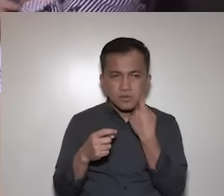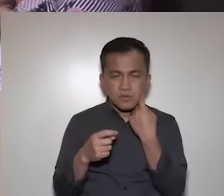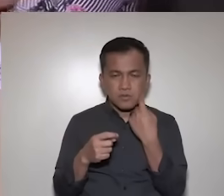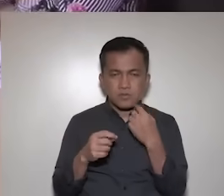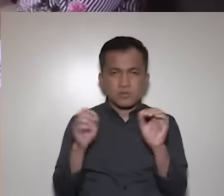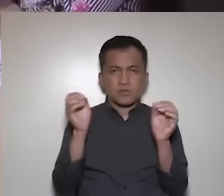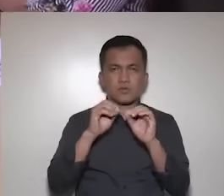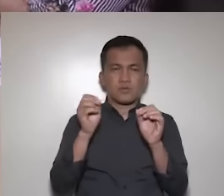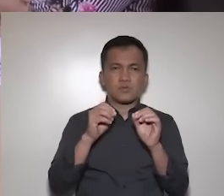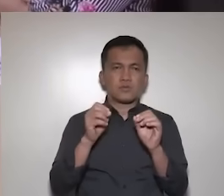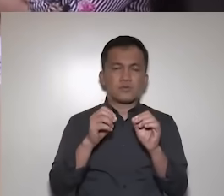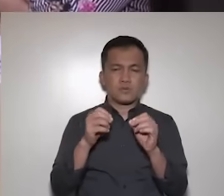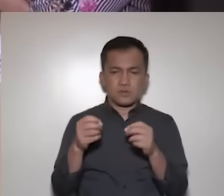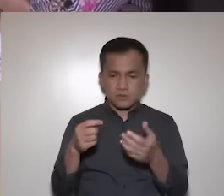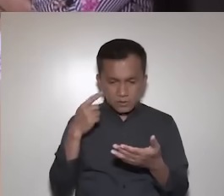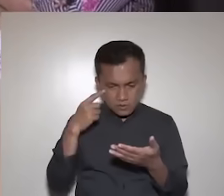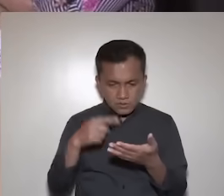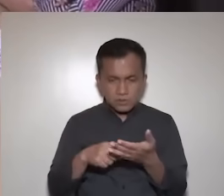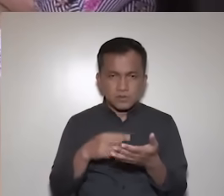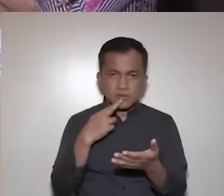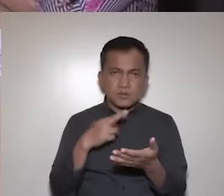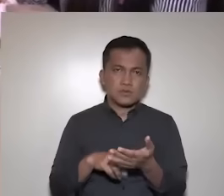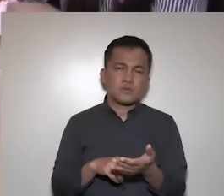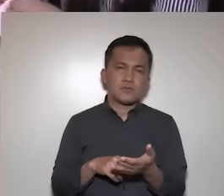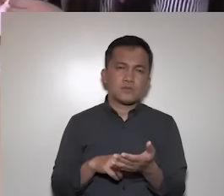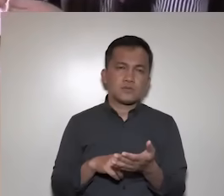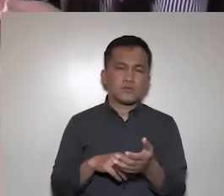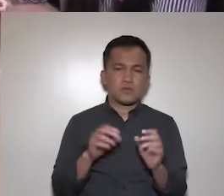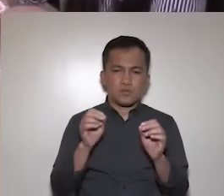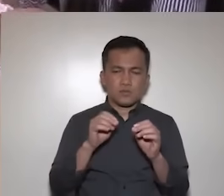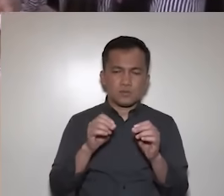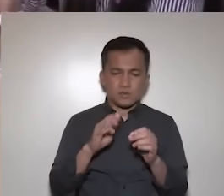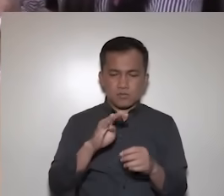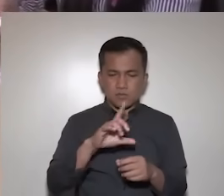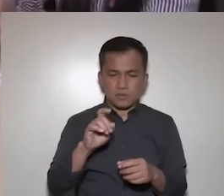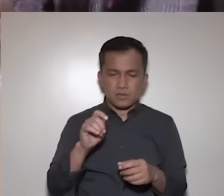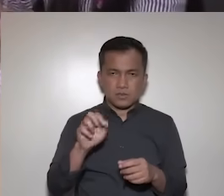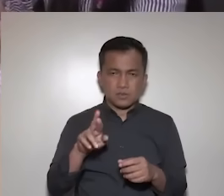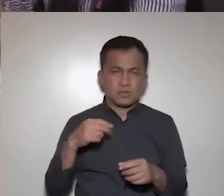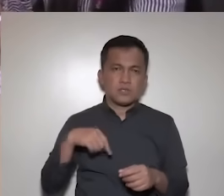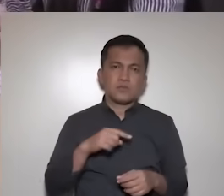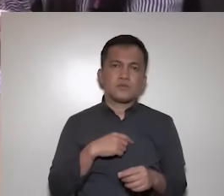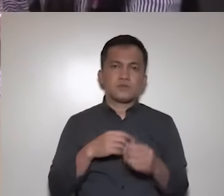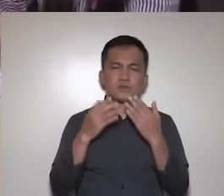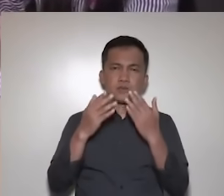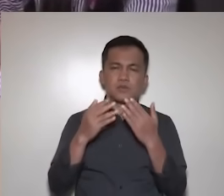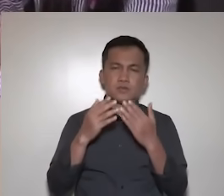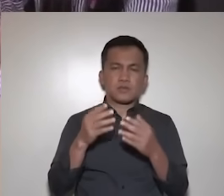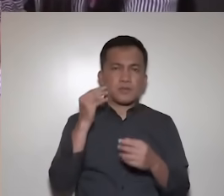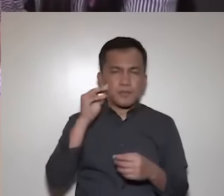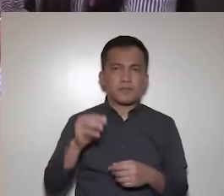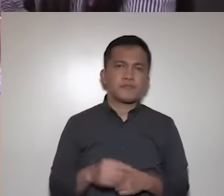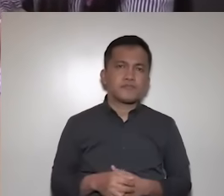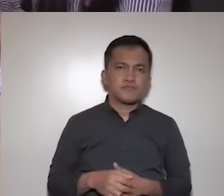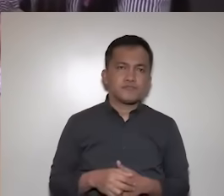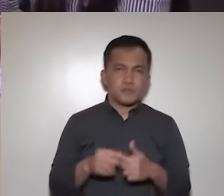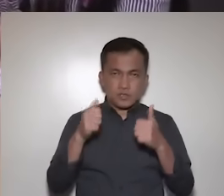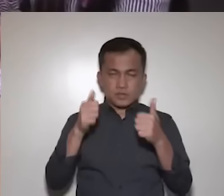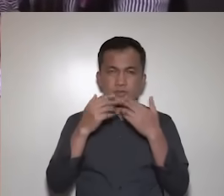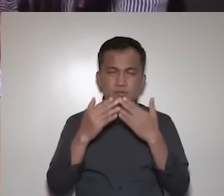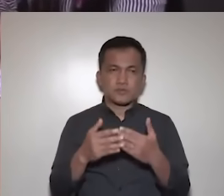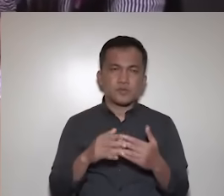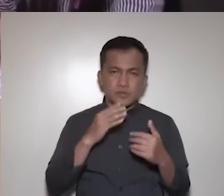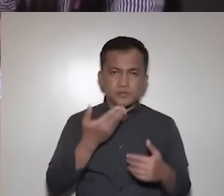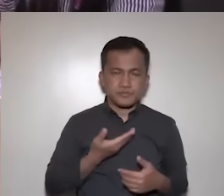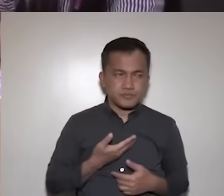Then wala naman po silang nakitang record, sir. Wala pong naka-blotter sa amin, sir. Okay, salamat po, mama. Okay, thank sir. You. You're